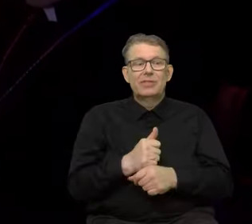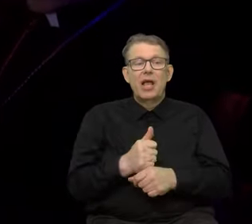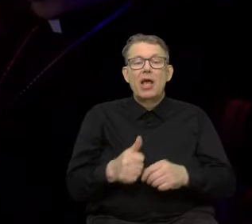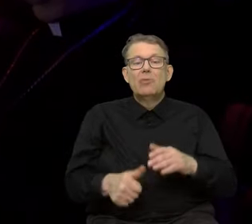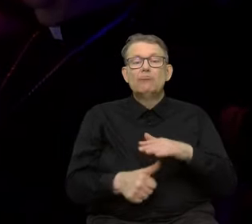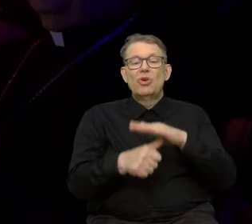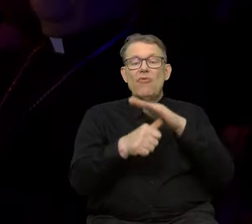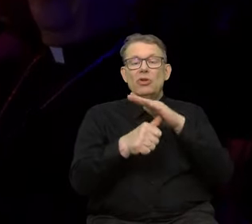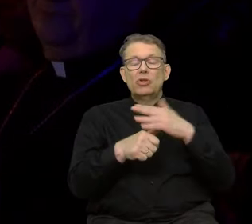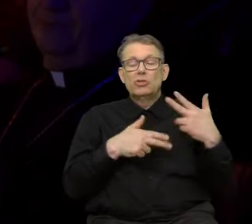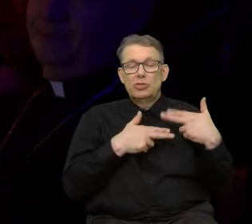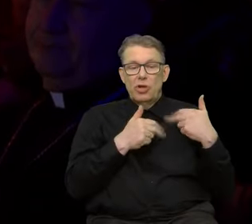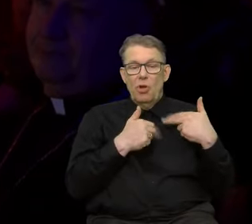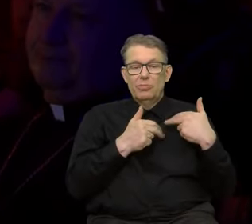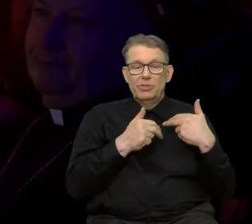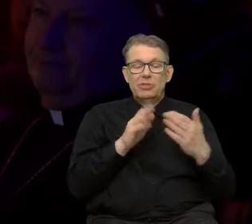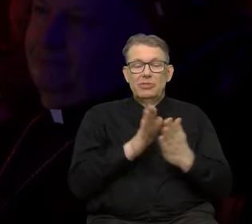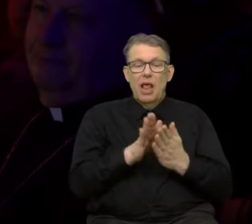Witamy serdecznie.